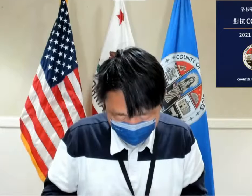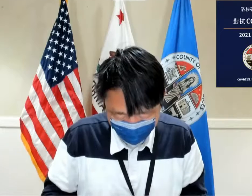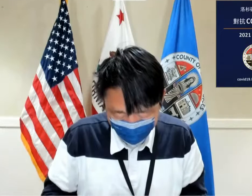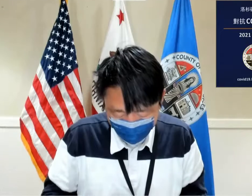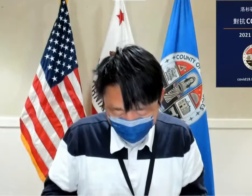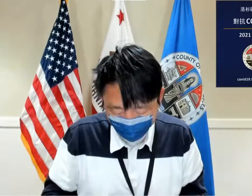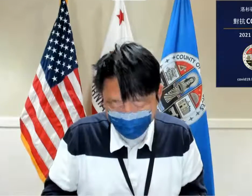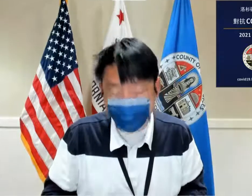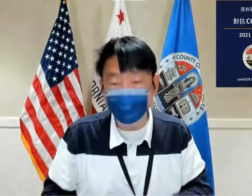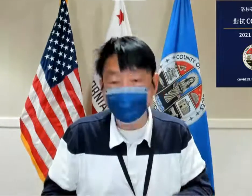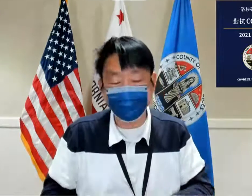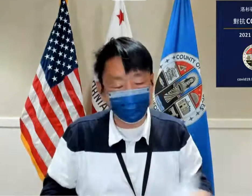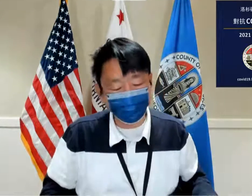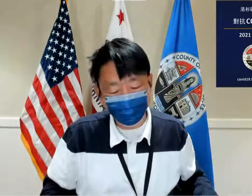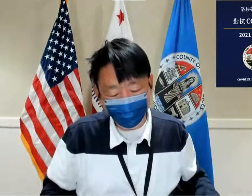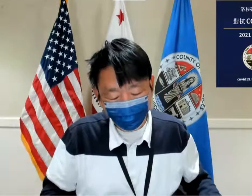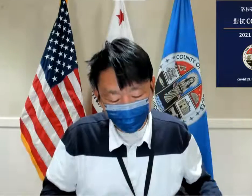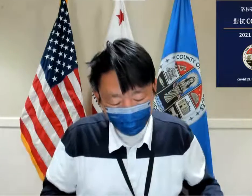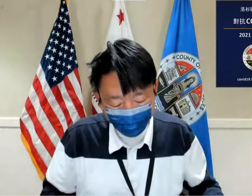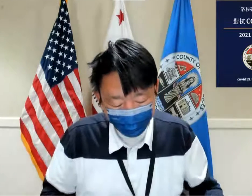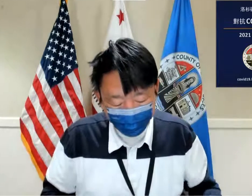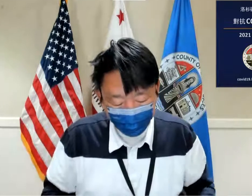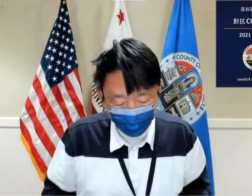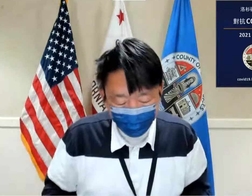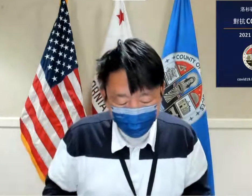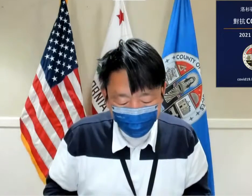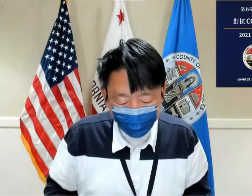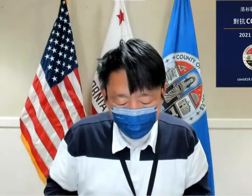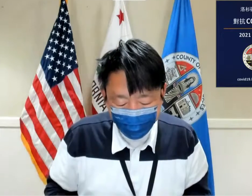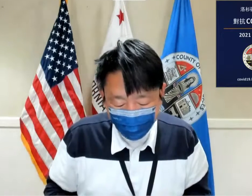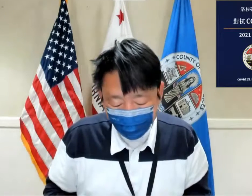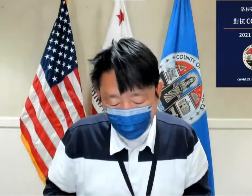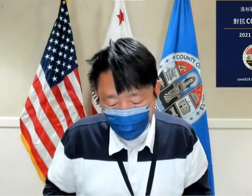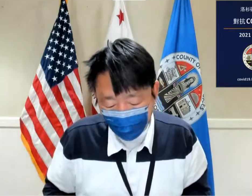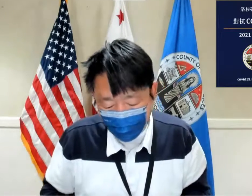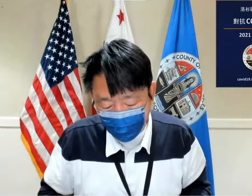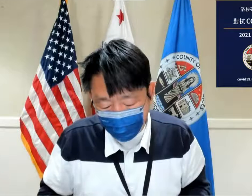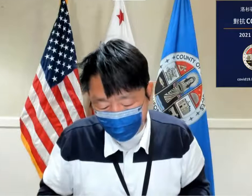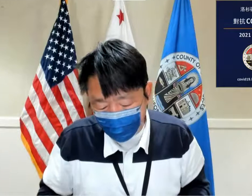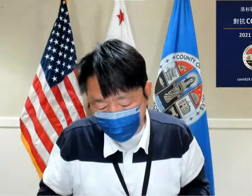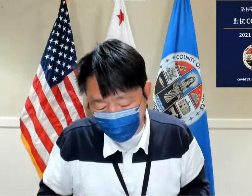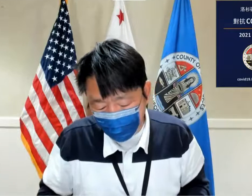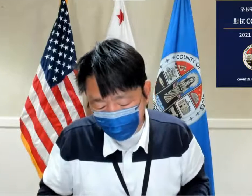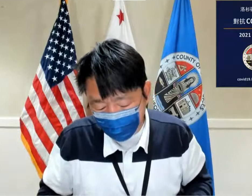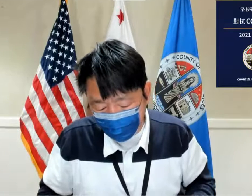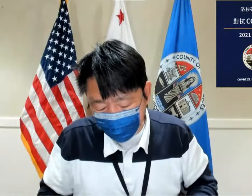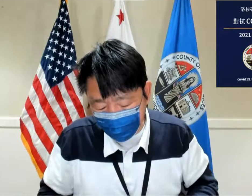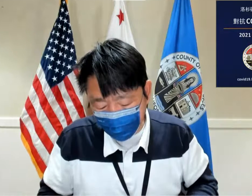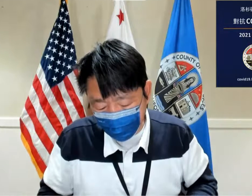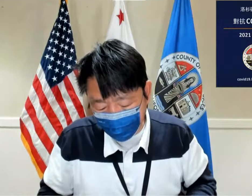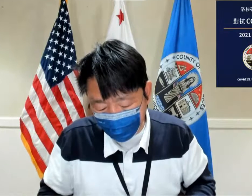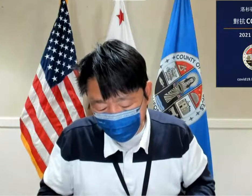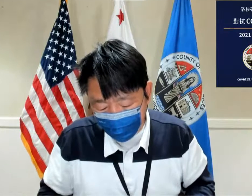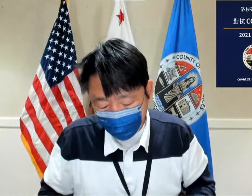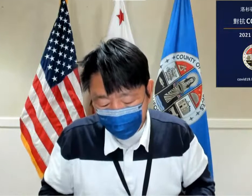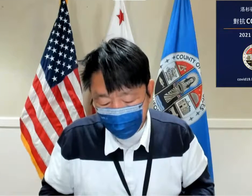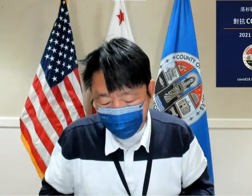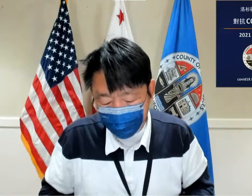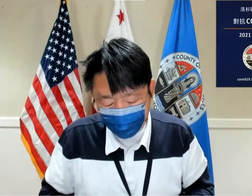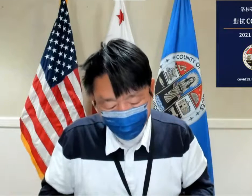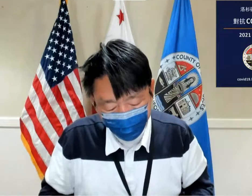1577794属于第2剂注射。现在，医务人员、长期看护中心的居民和员